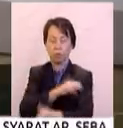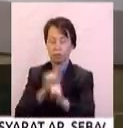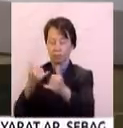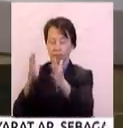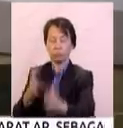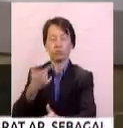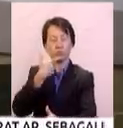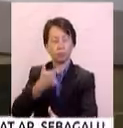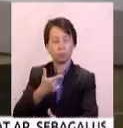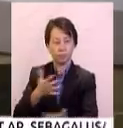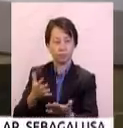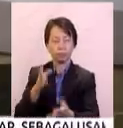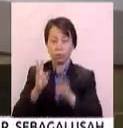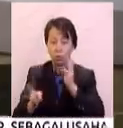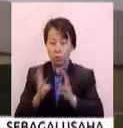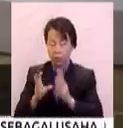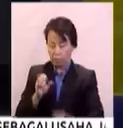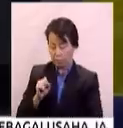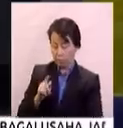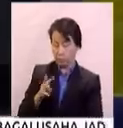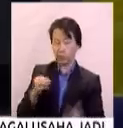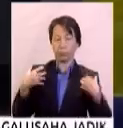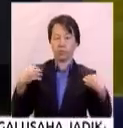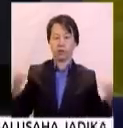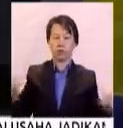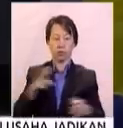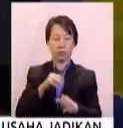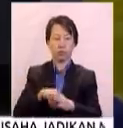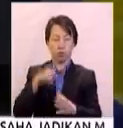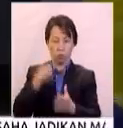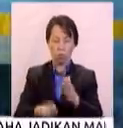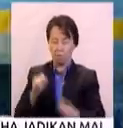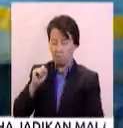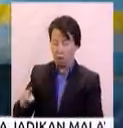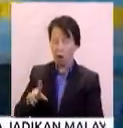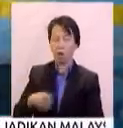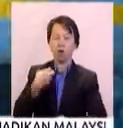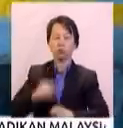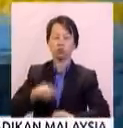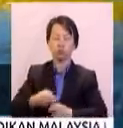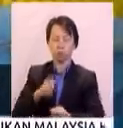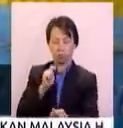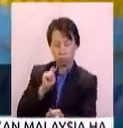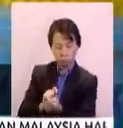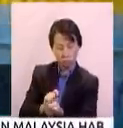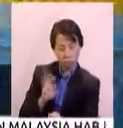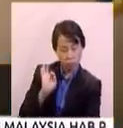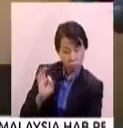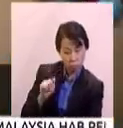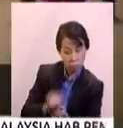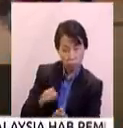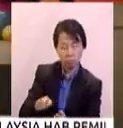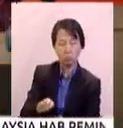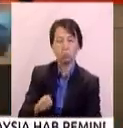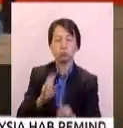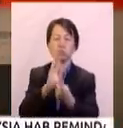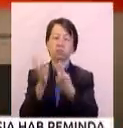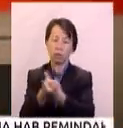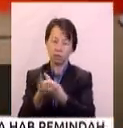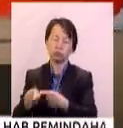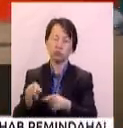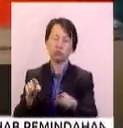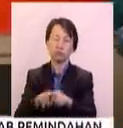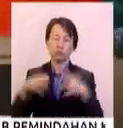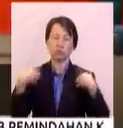negara. Walaupun skim kesihatan melibatkan kos yang tinggi dan sukar untuk menentukan kelayakan, aspek kebajikan